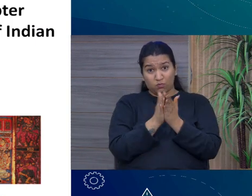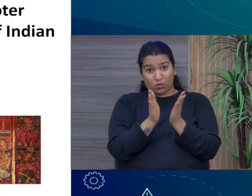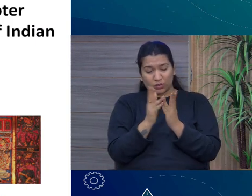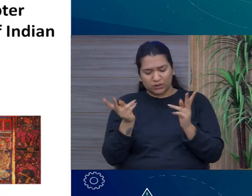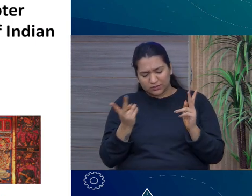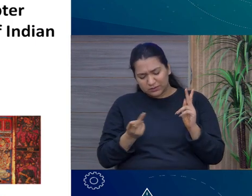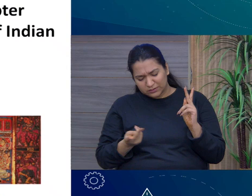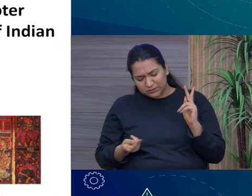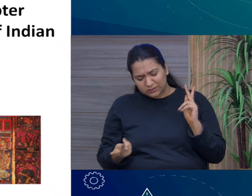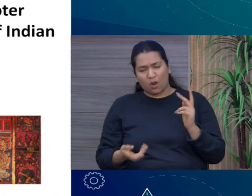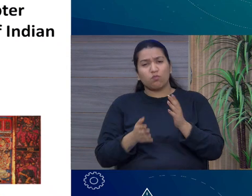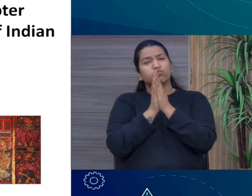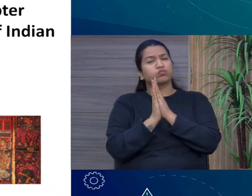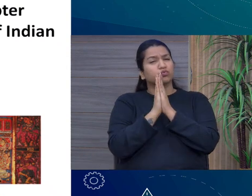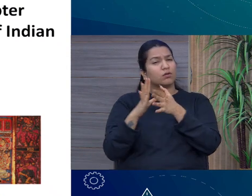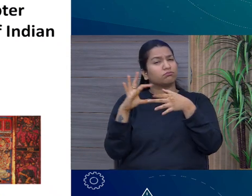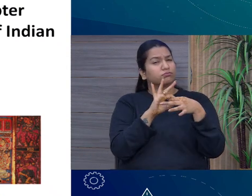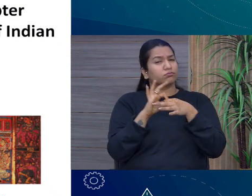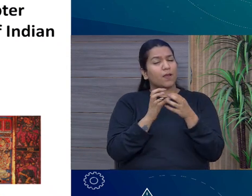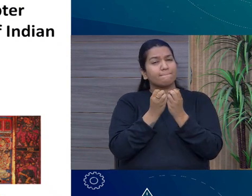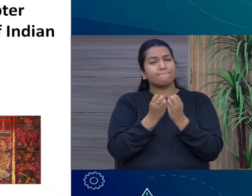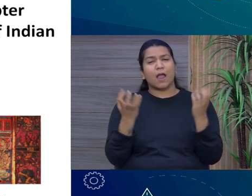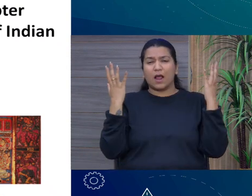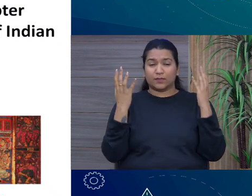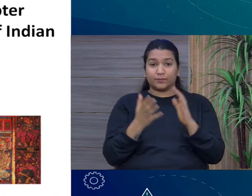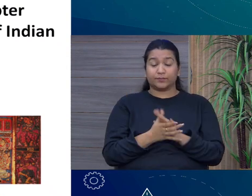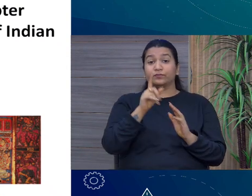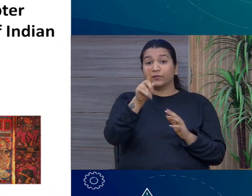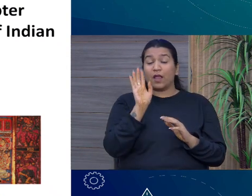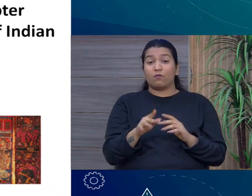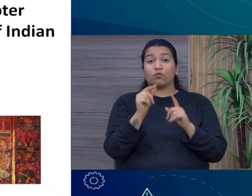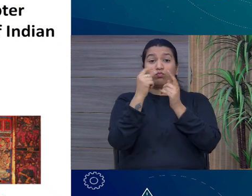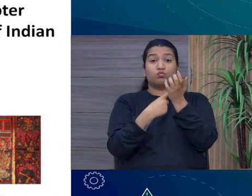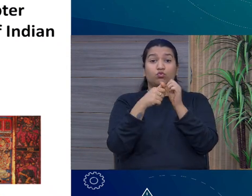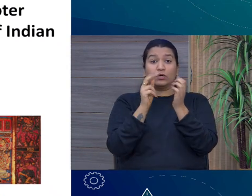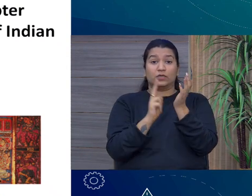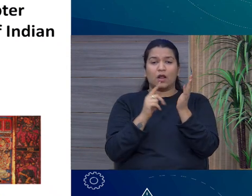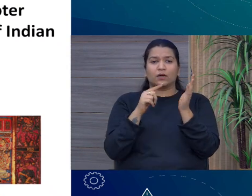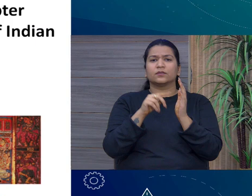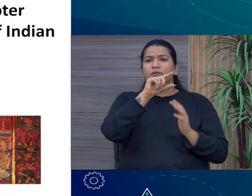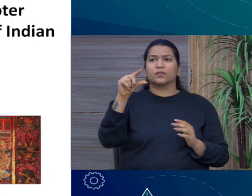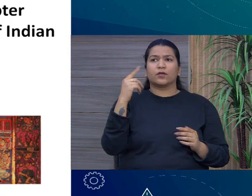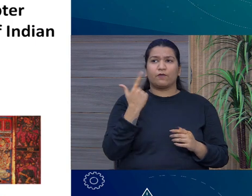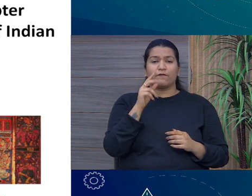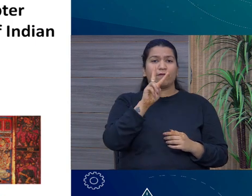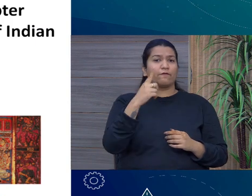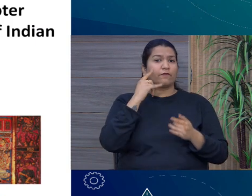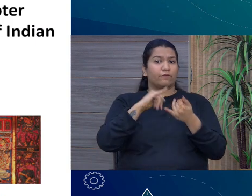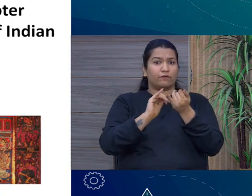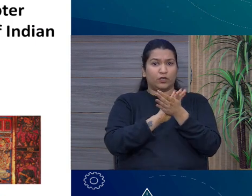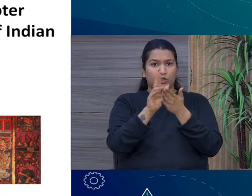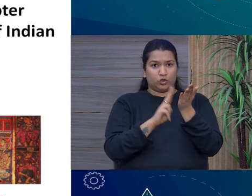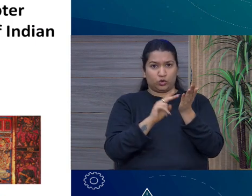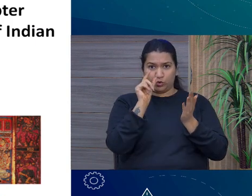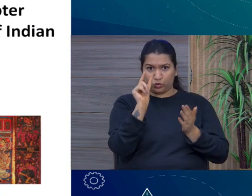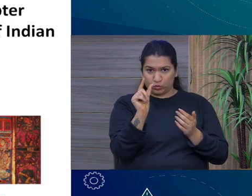ऋग्वेद, यजुर्वेद और अथर्ववेद सबका, तो उनमें से ही एक पुराण आता है विष्णु धर्मोत्तरा पुराण। सर इसके अंदर